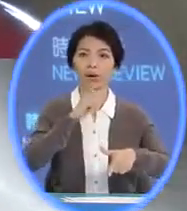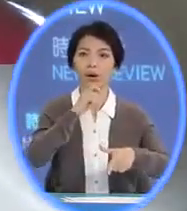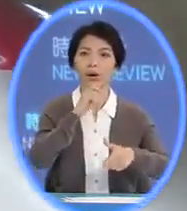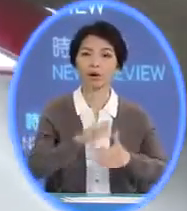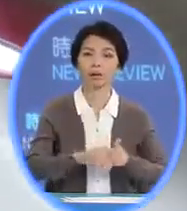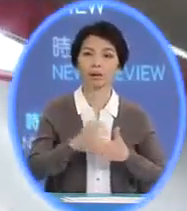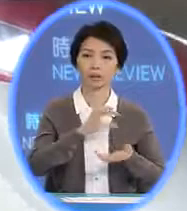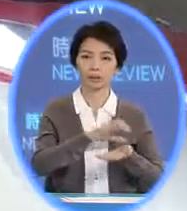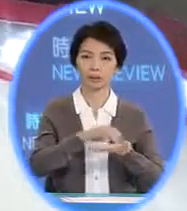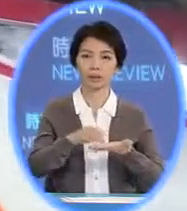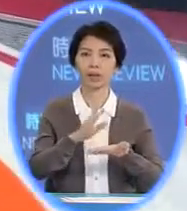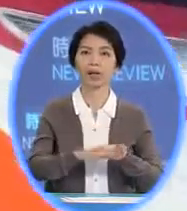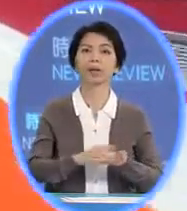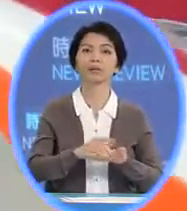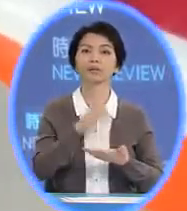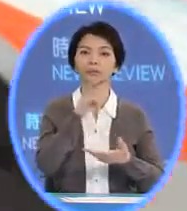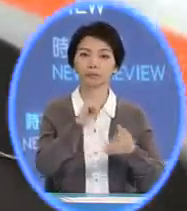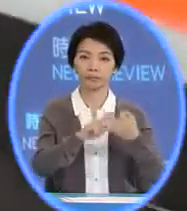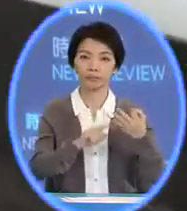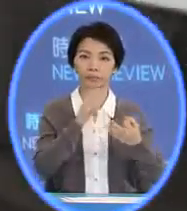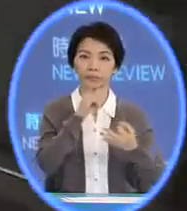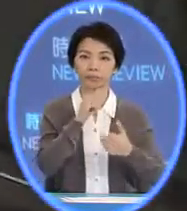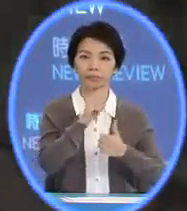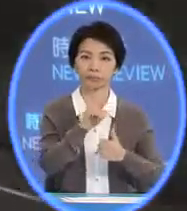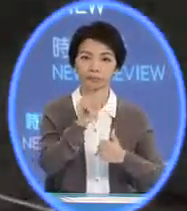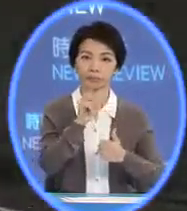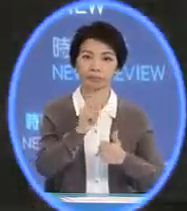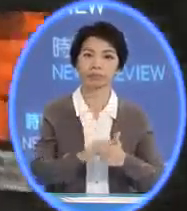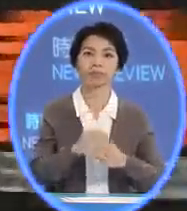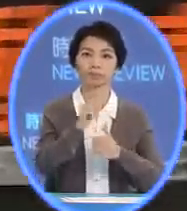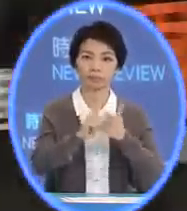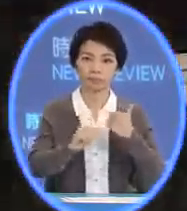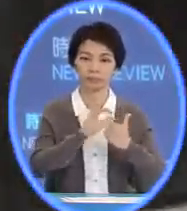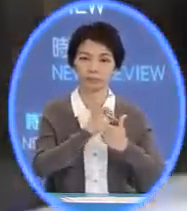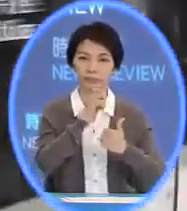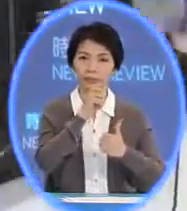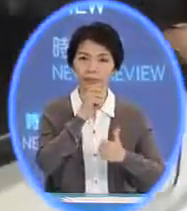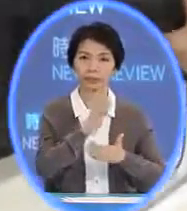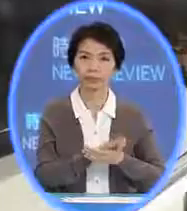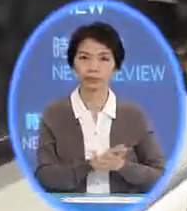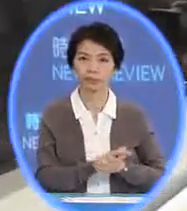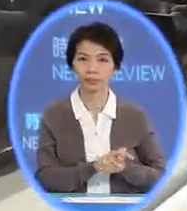员、人大政协、行会成员以及大约20位建制派立法会议员等人。